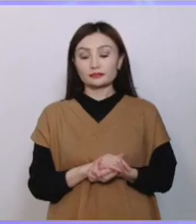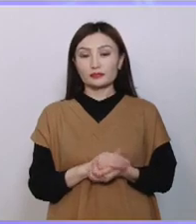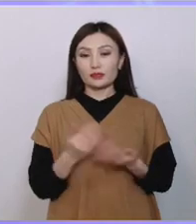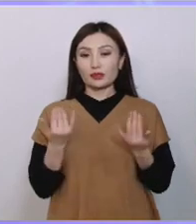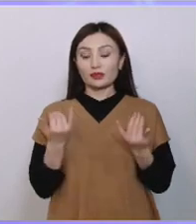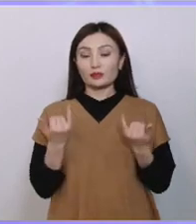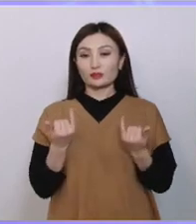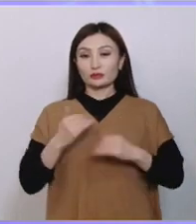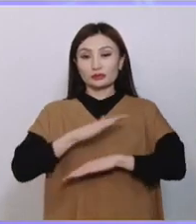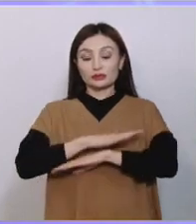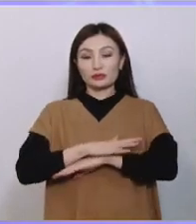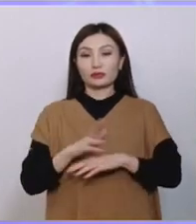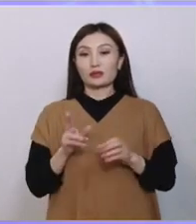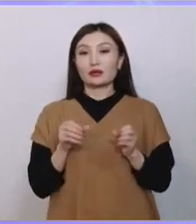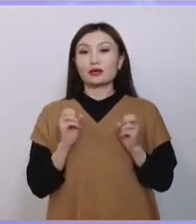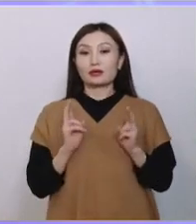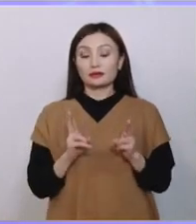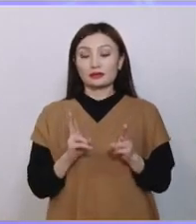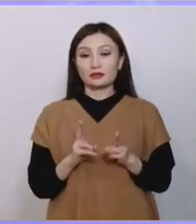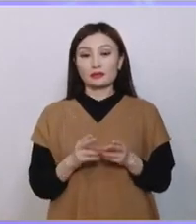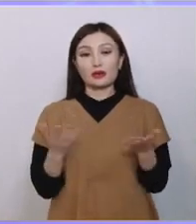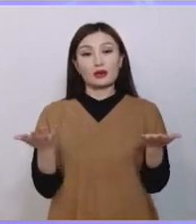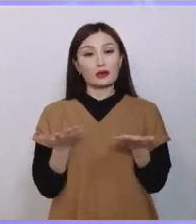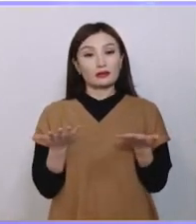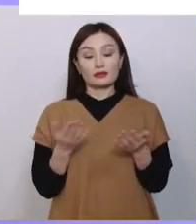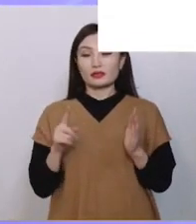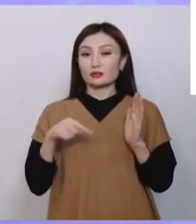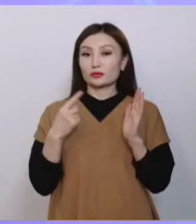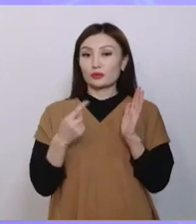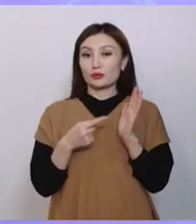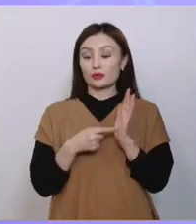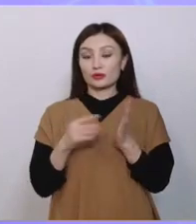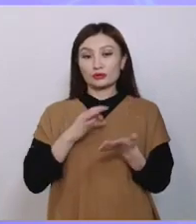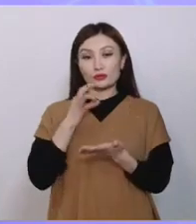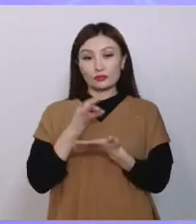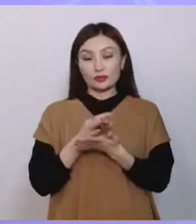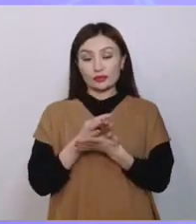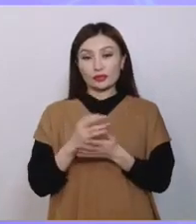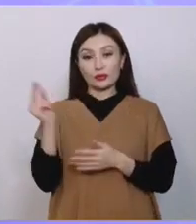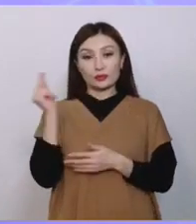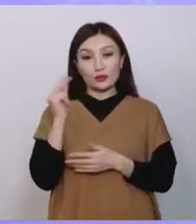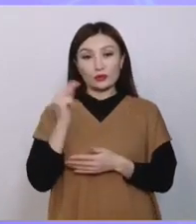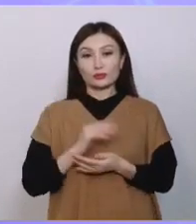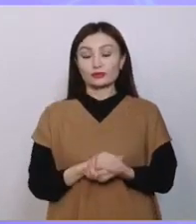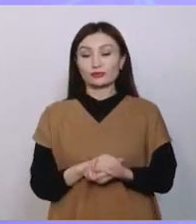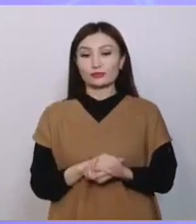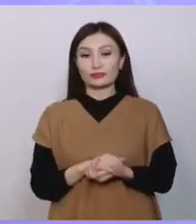Бүгін сабақта қантип, қандай деген сұроого жооп бергенди үйрөнөбүз.